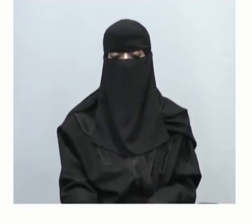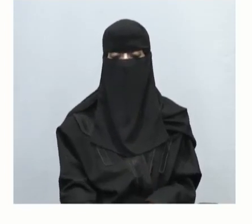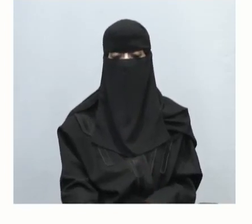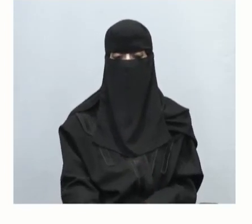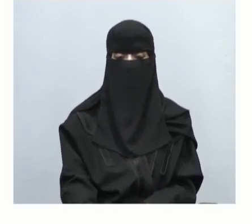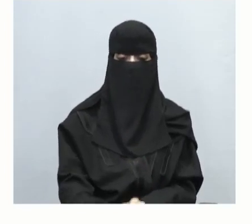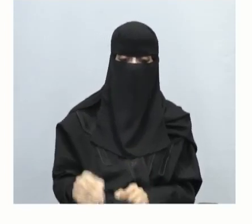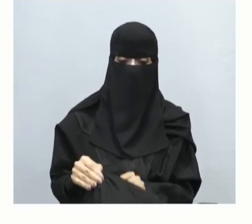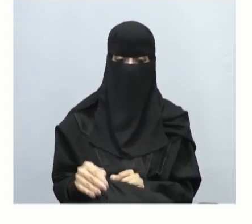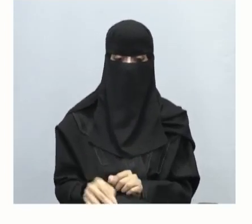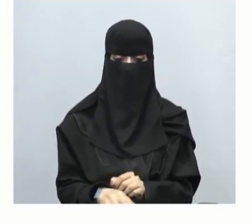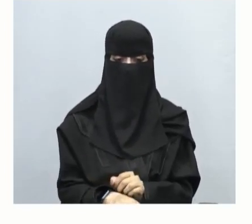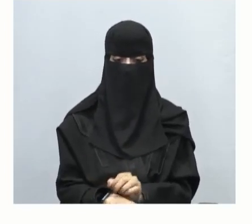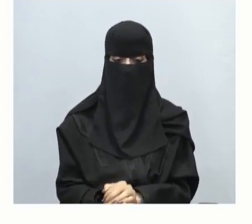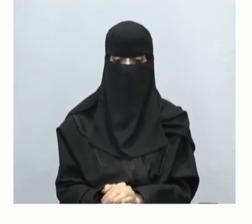المربع